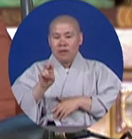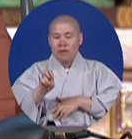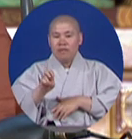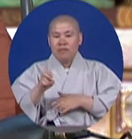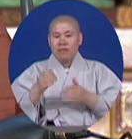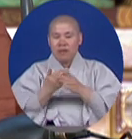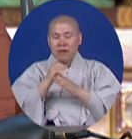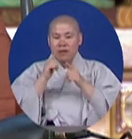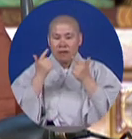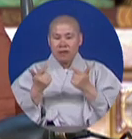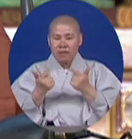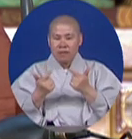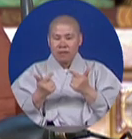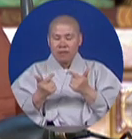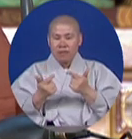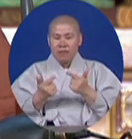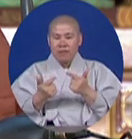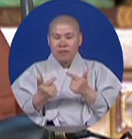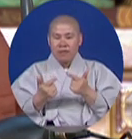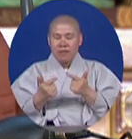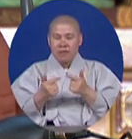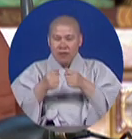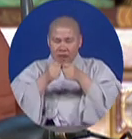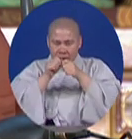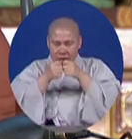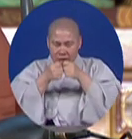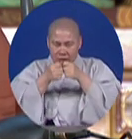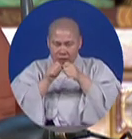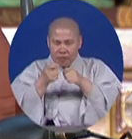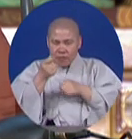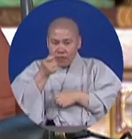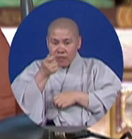그래가지고 아주 미세한 그